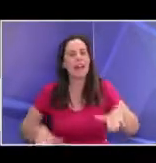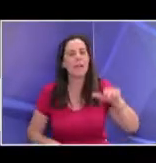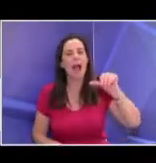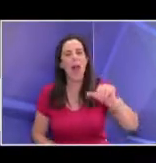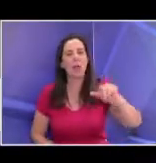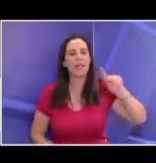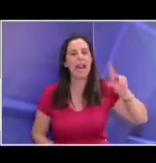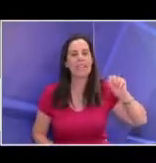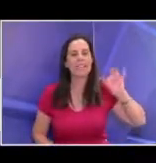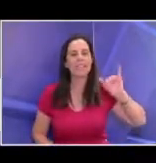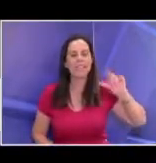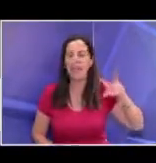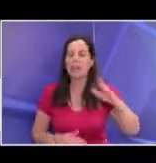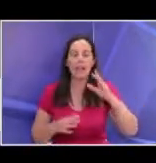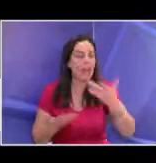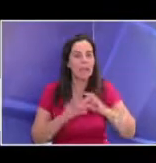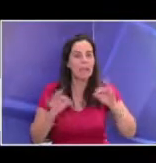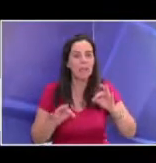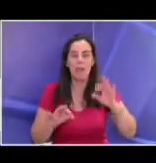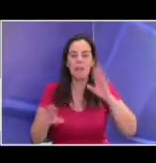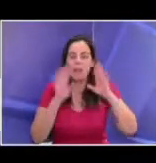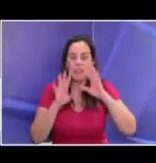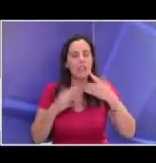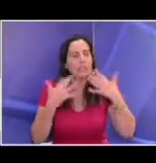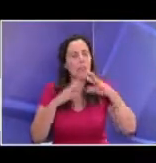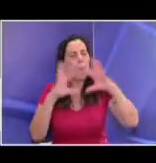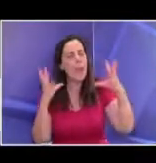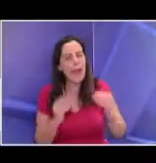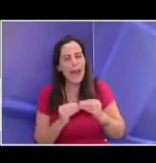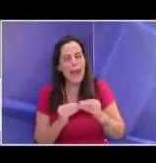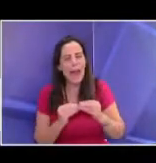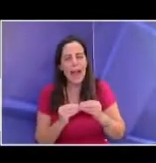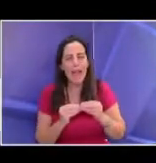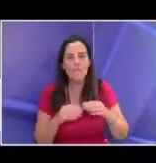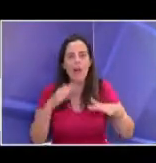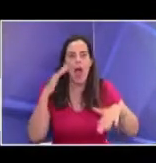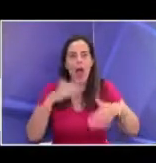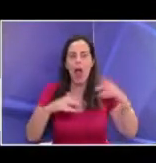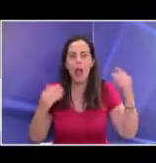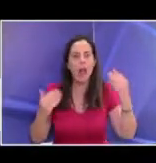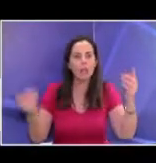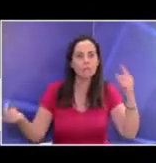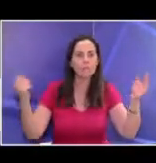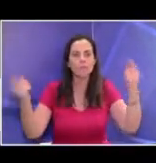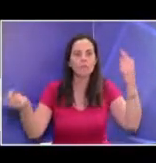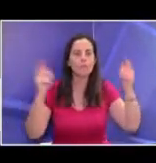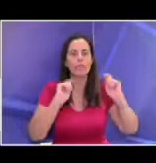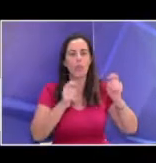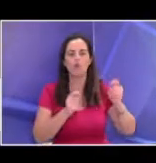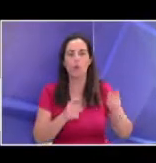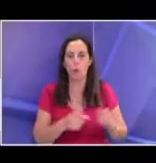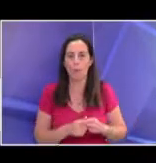מאוד דומה, פוסט אנונימי בפייסבוק עם תיאור כללי, וקורא לאנשים. ואז בפולט. ואז לאט לאט כמה הגישו את